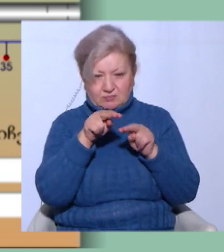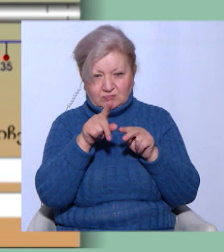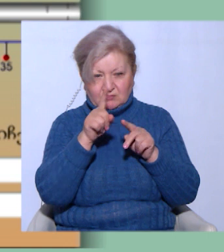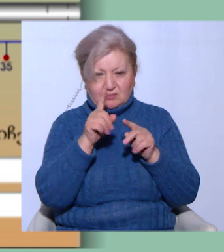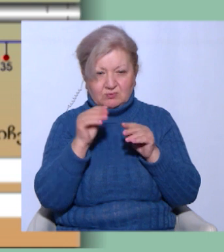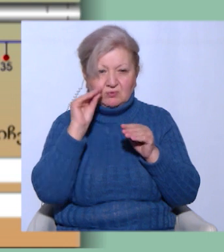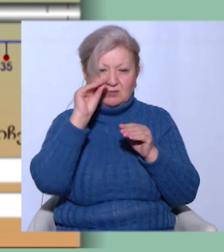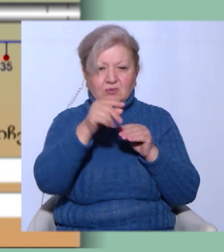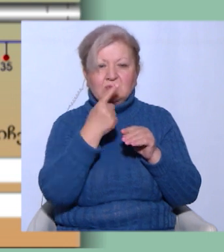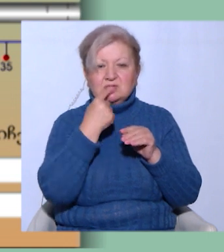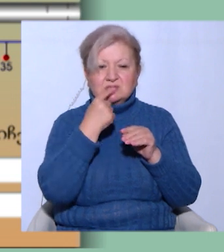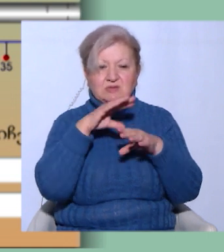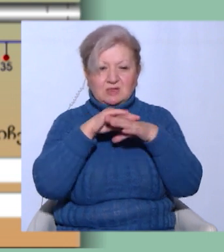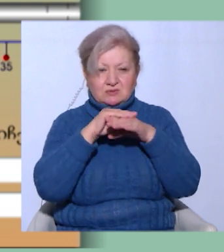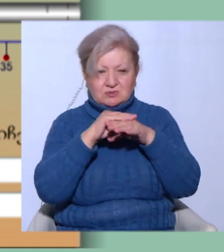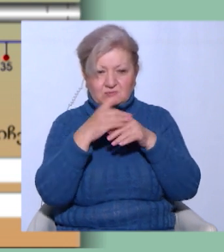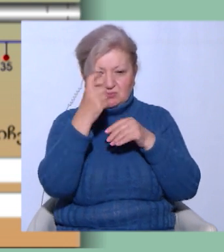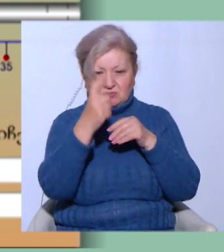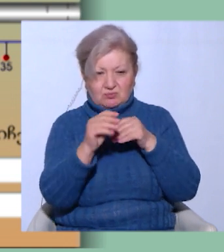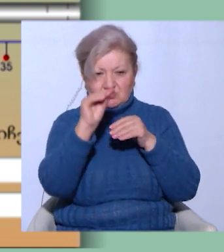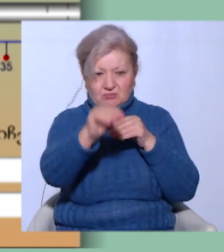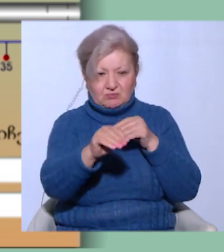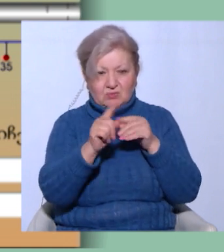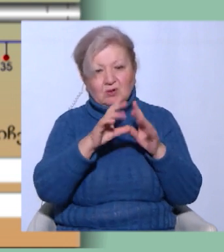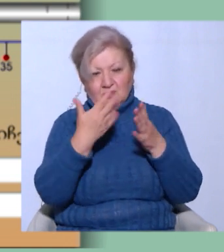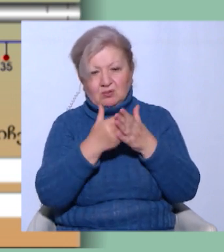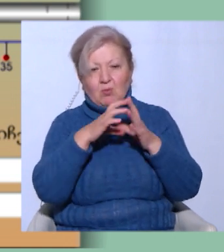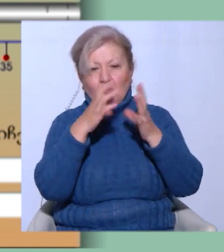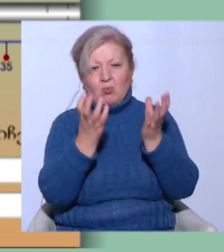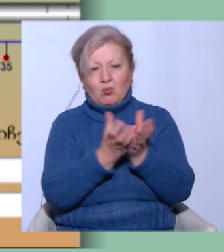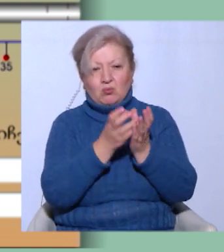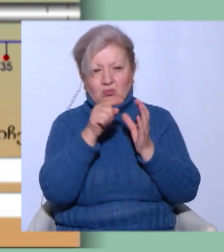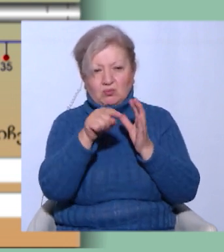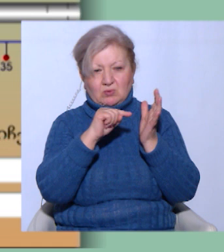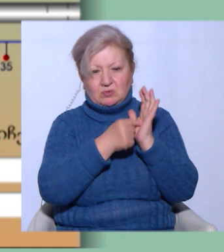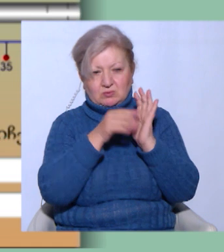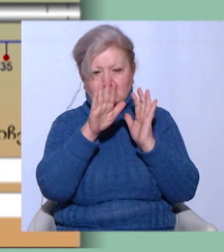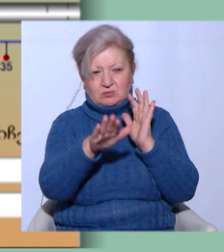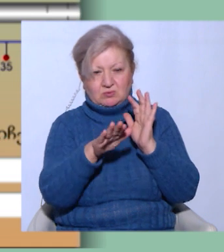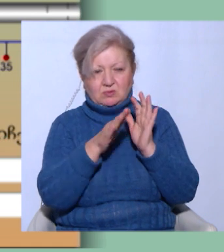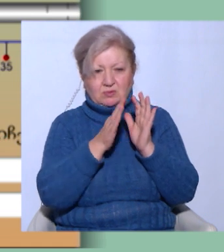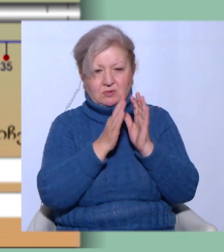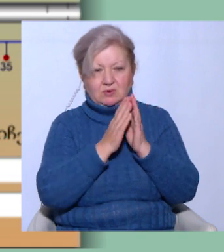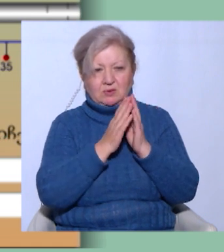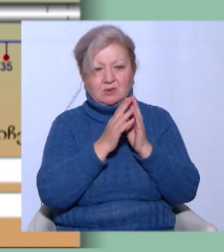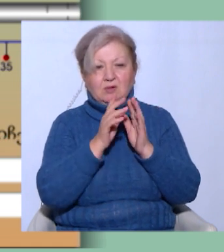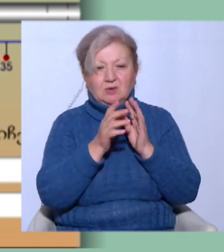იყოს დამკვირვებელი, აი ეს. მოვათავსოთ რაღაცა წითელი სხეული, რაღაცა წითელი ბურთულა აი ამ